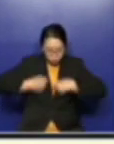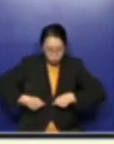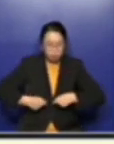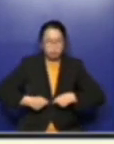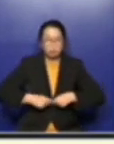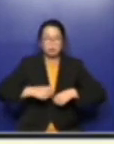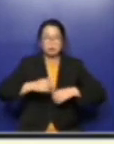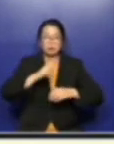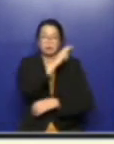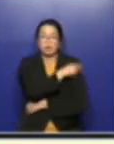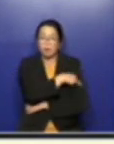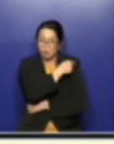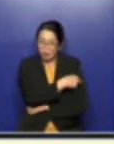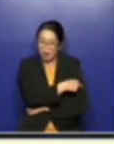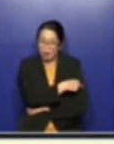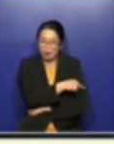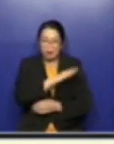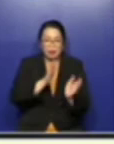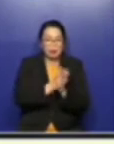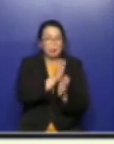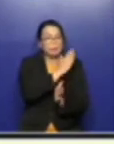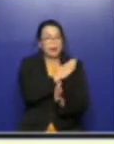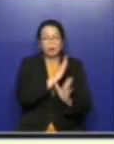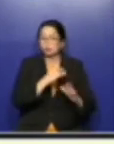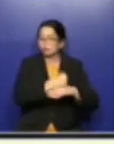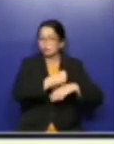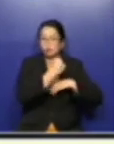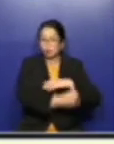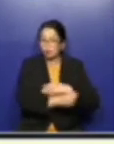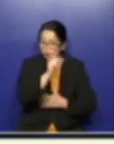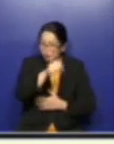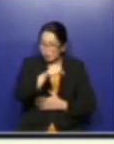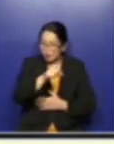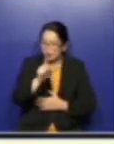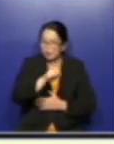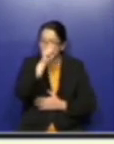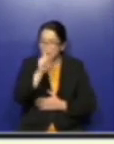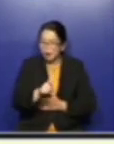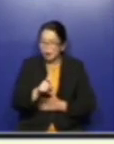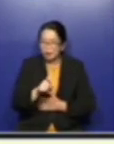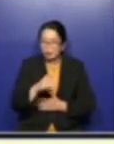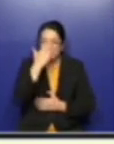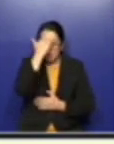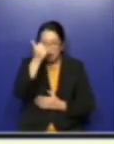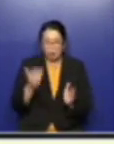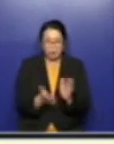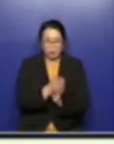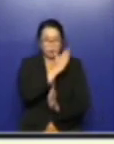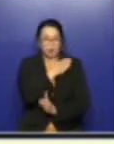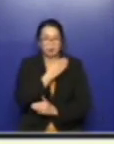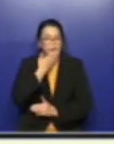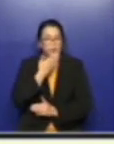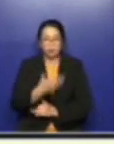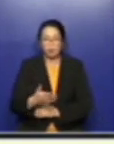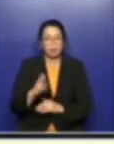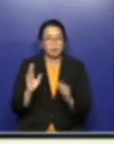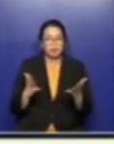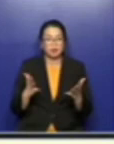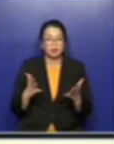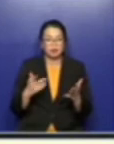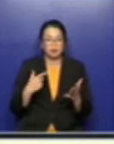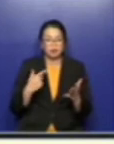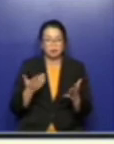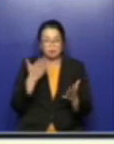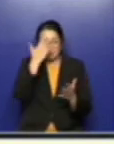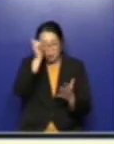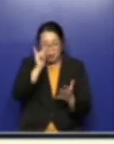ก็แสดงว่าความเป็นพระหมดแล้วหรืออย่างไรอันนี้ผมต้องผมฟังแล้วผมยังไม่ชัดเจนผมไม่เข้าใจเท่าไห